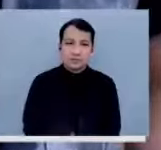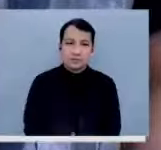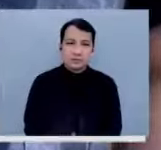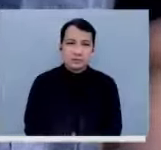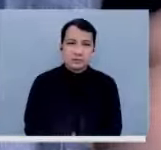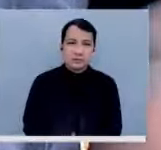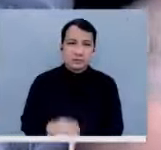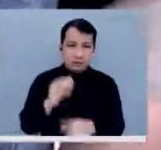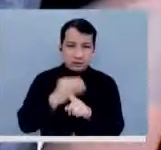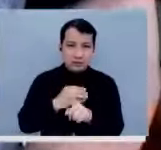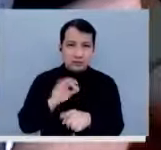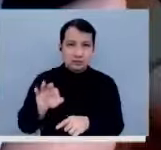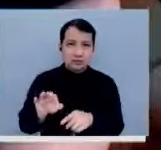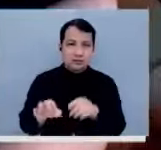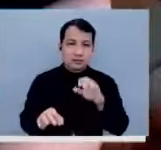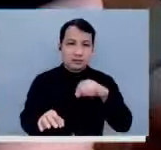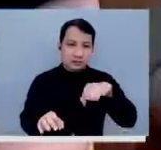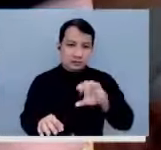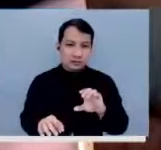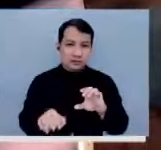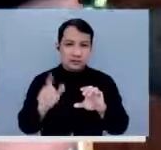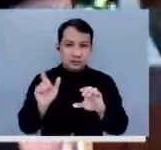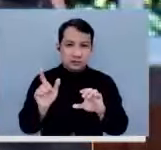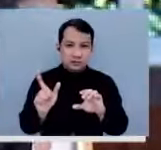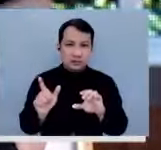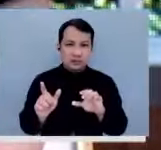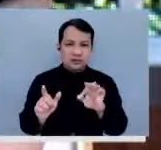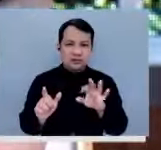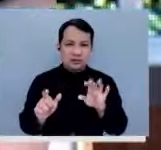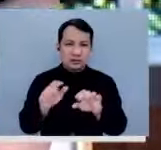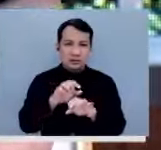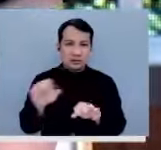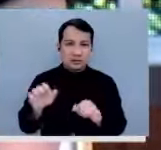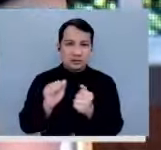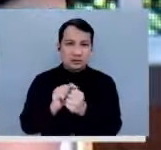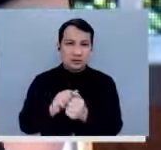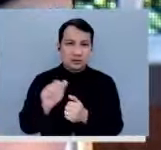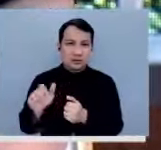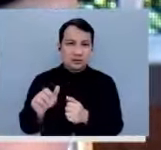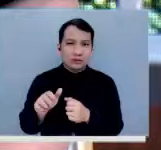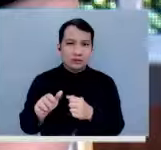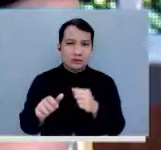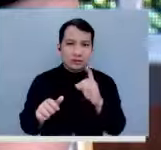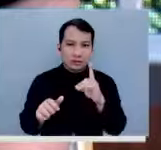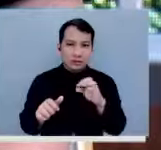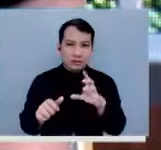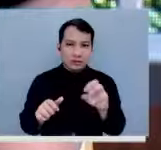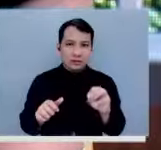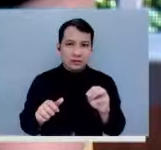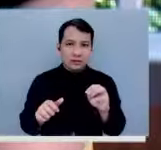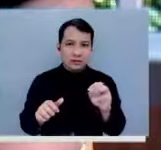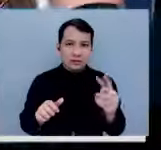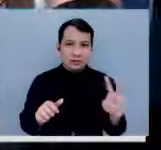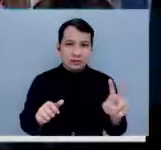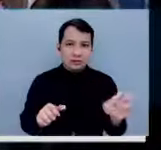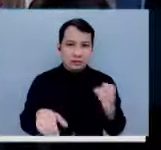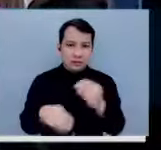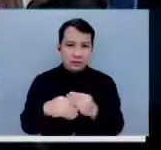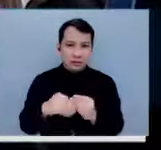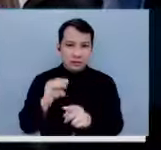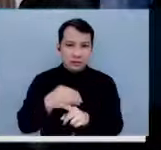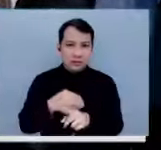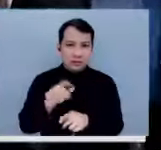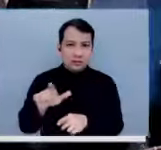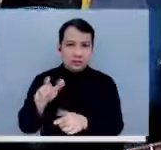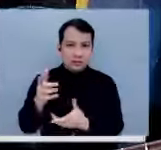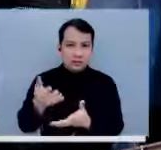naman, QC Circle kami. March 20, nasa 19 East kami. Kasama namin dyan, December Avenue. So, kita-kita tayo doon. March 23, we're doing a